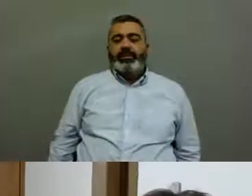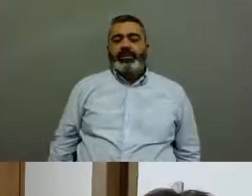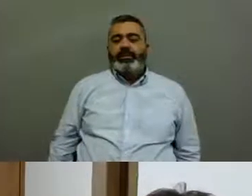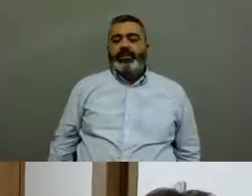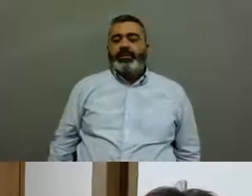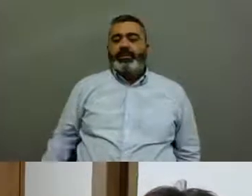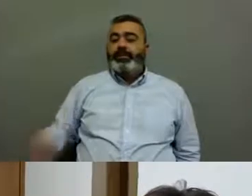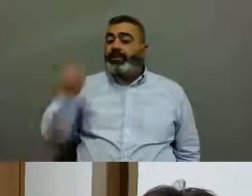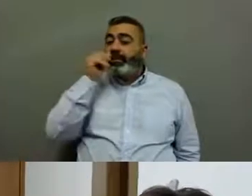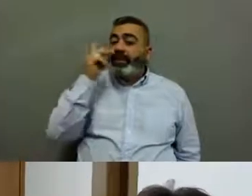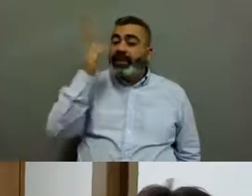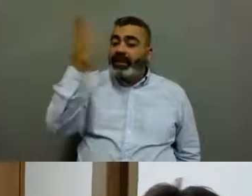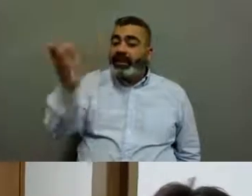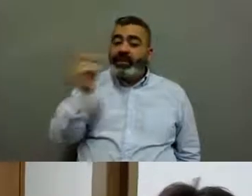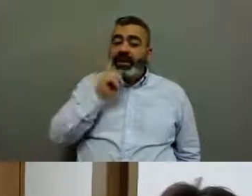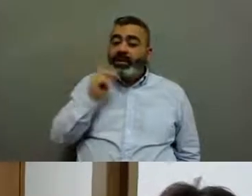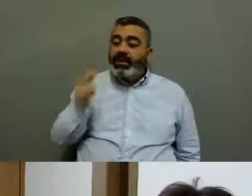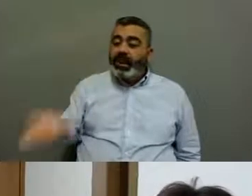Κυρία Κίτσιο, κυρία Κατσιγιάννη.